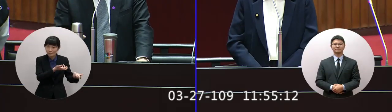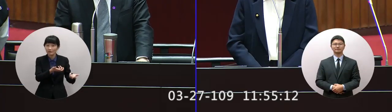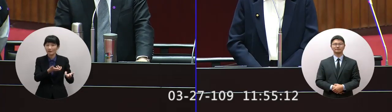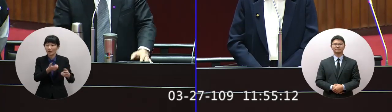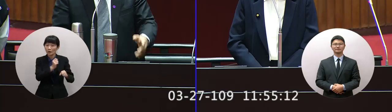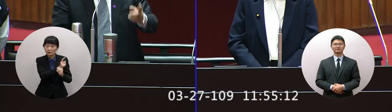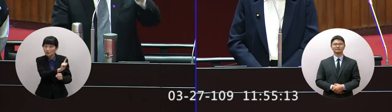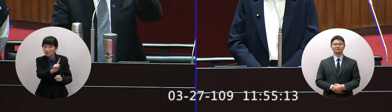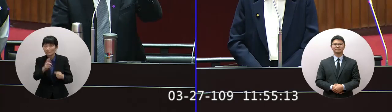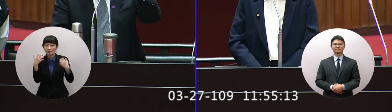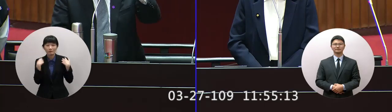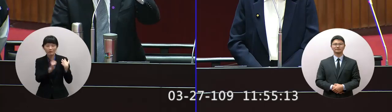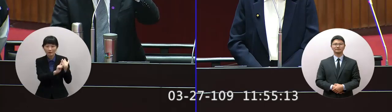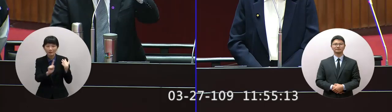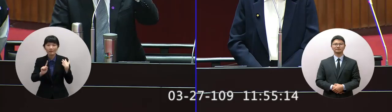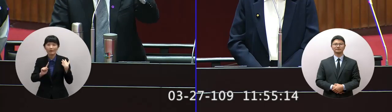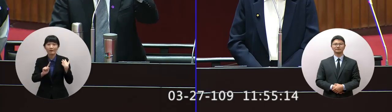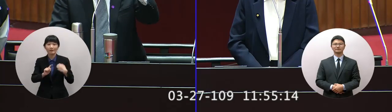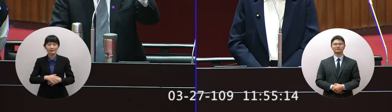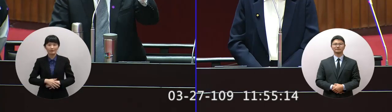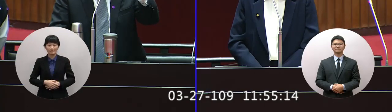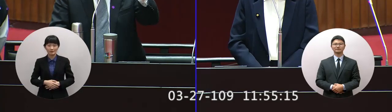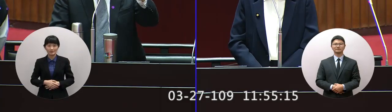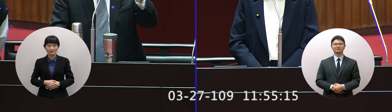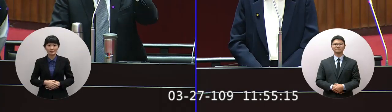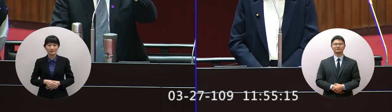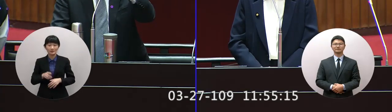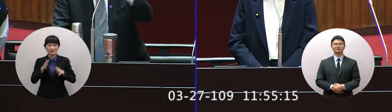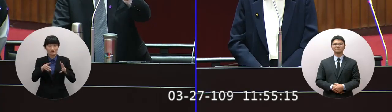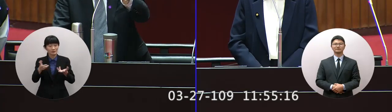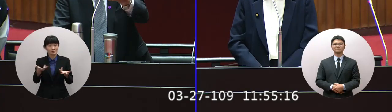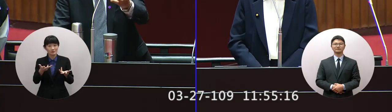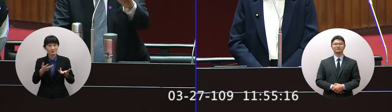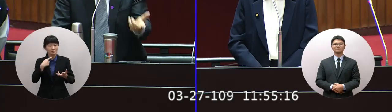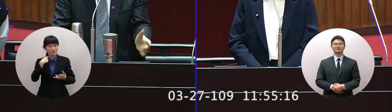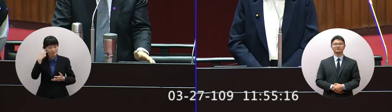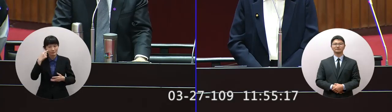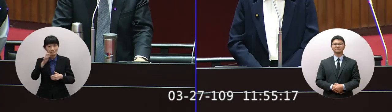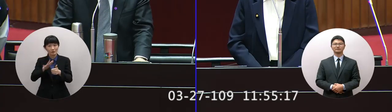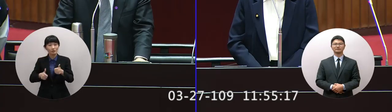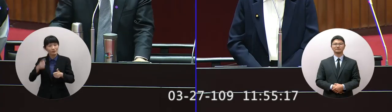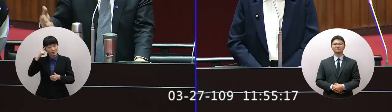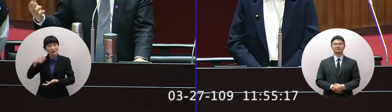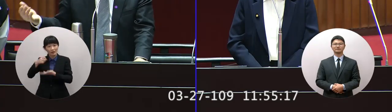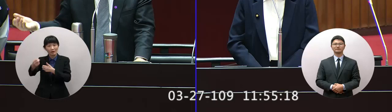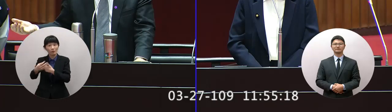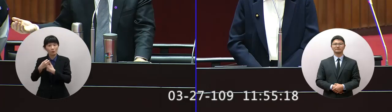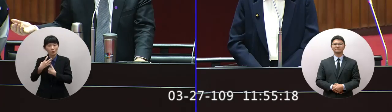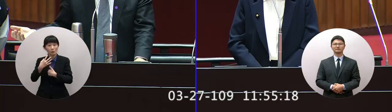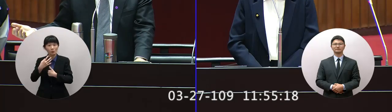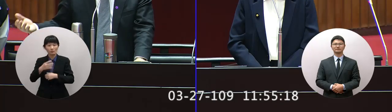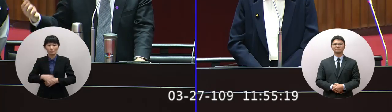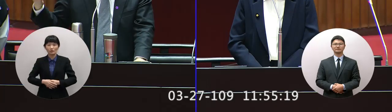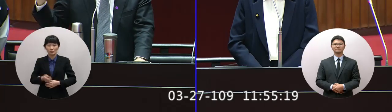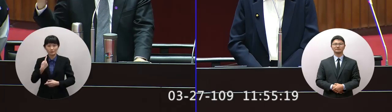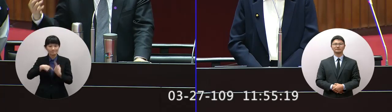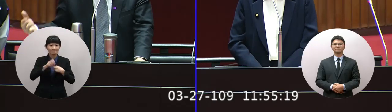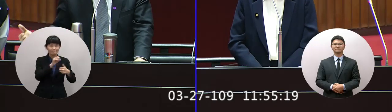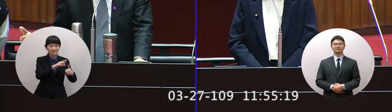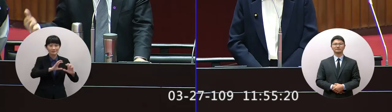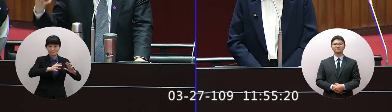怎么样来做事？那就这件事情，那委员有这样的见地，那国发